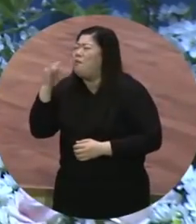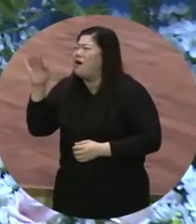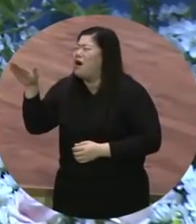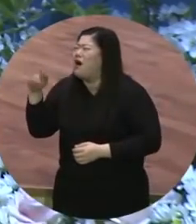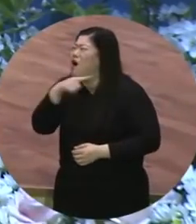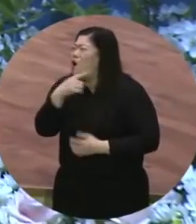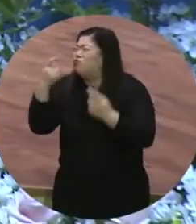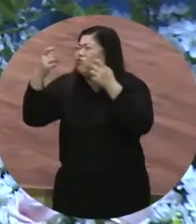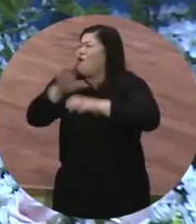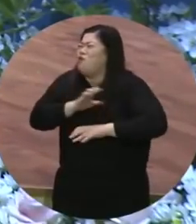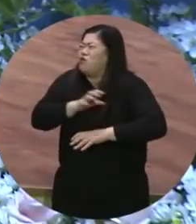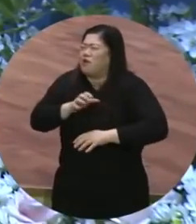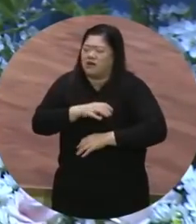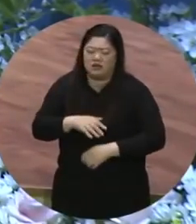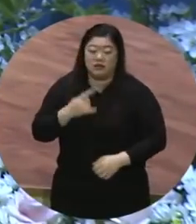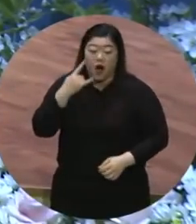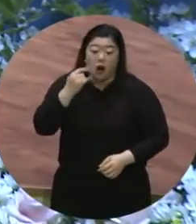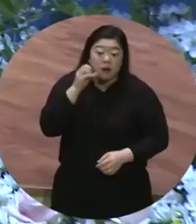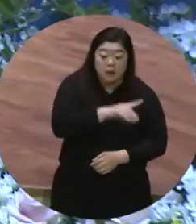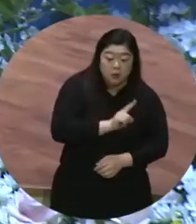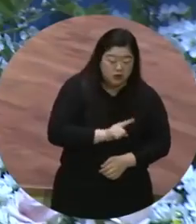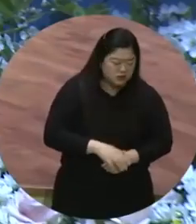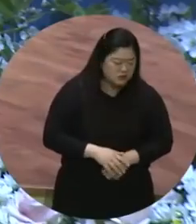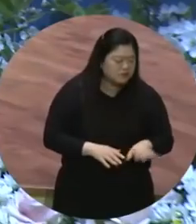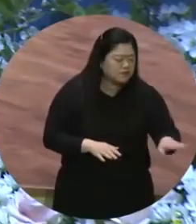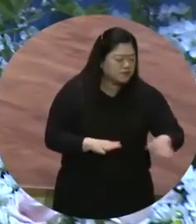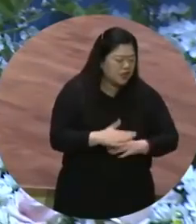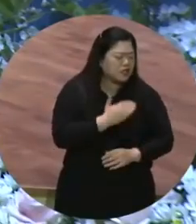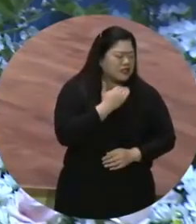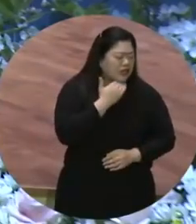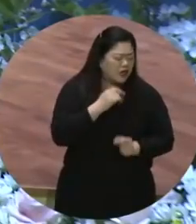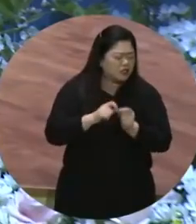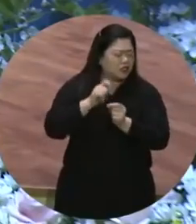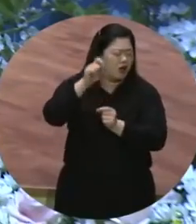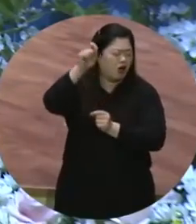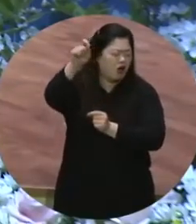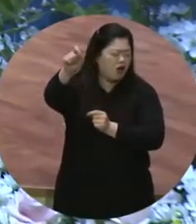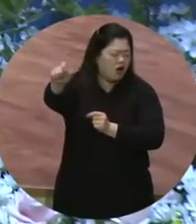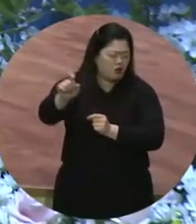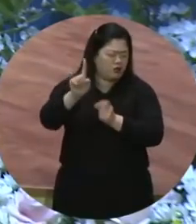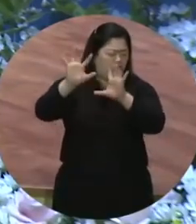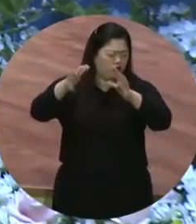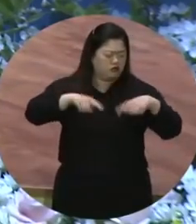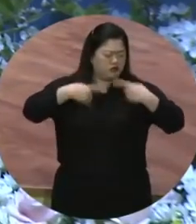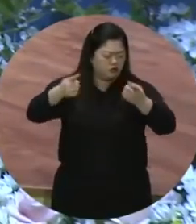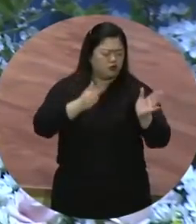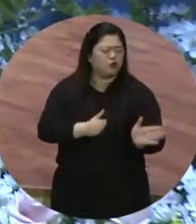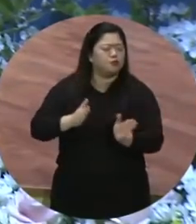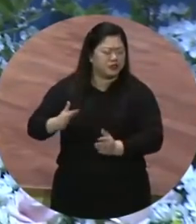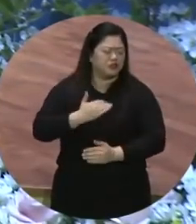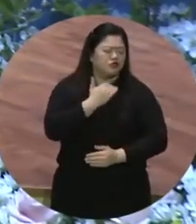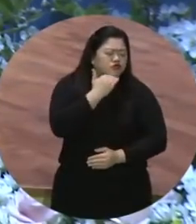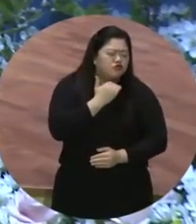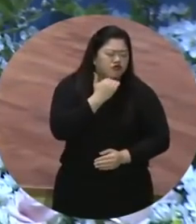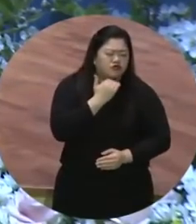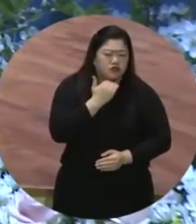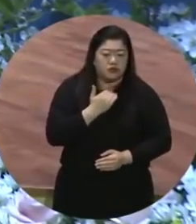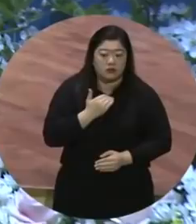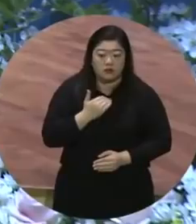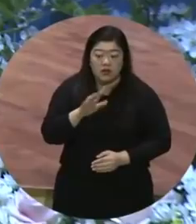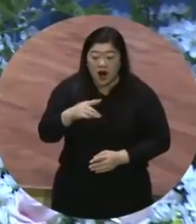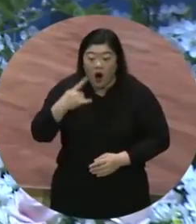기다려. 조금만 기다려 우리가 영원한 천국에 들어가. 이게 자녀에게 할